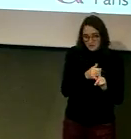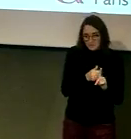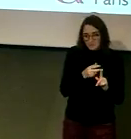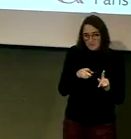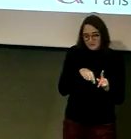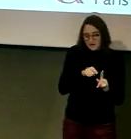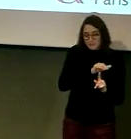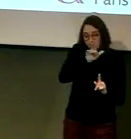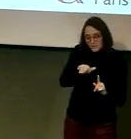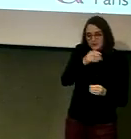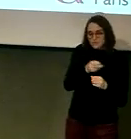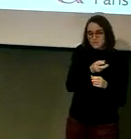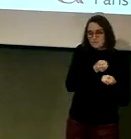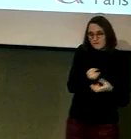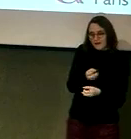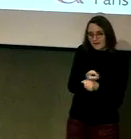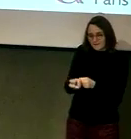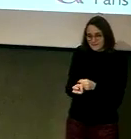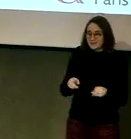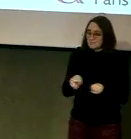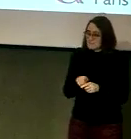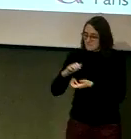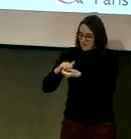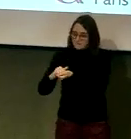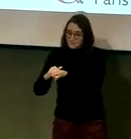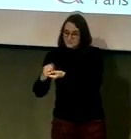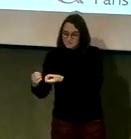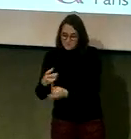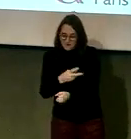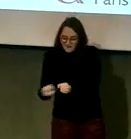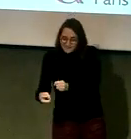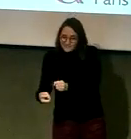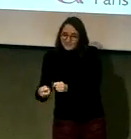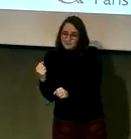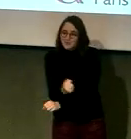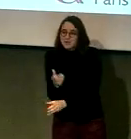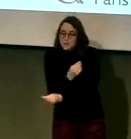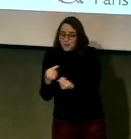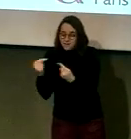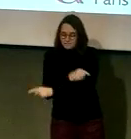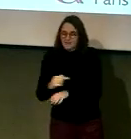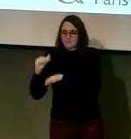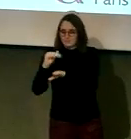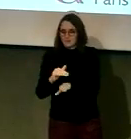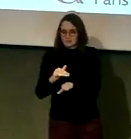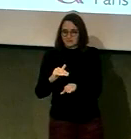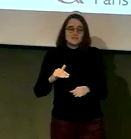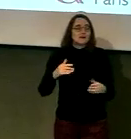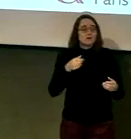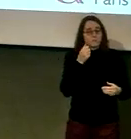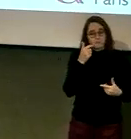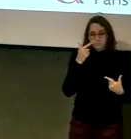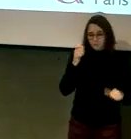facteur de protection. Les amis peuvent être un facteur de risque et un facteur de protection. Quand on voit les témoignages des femmes,